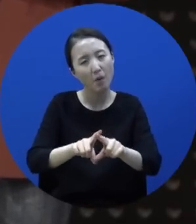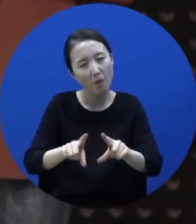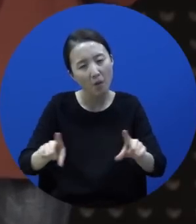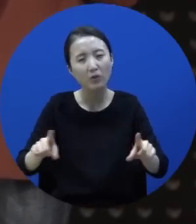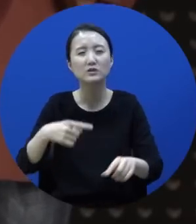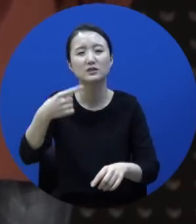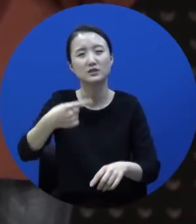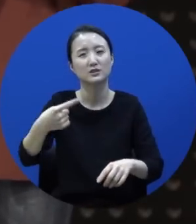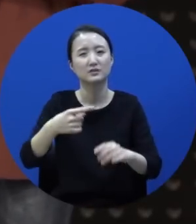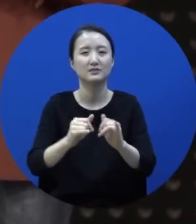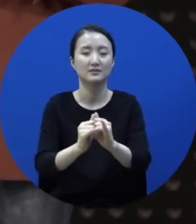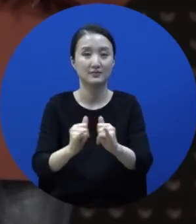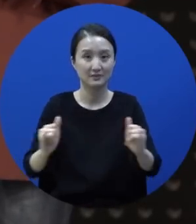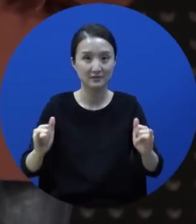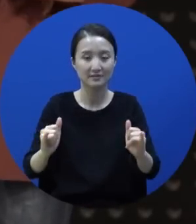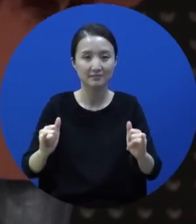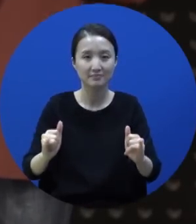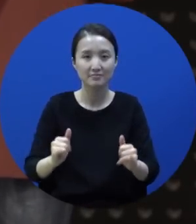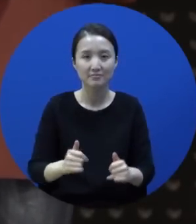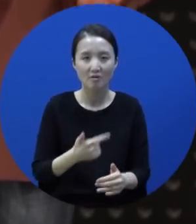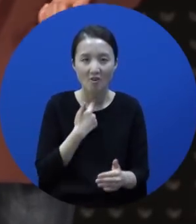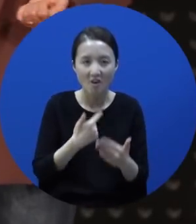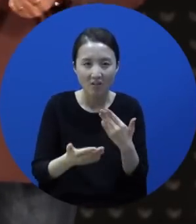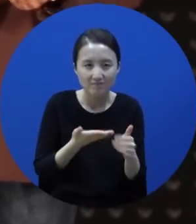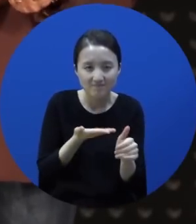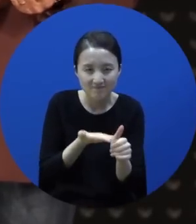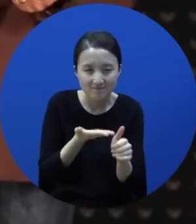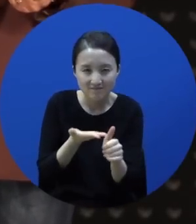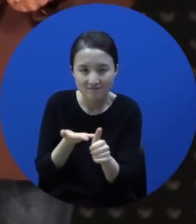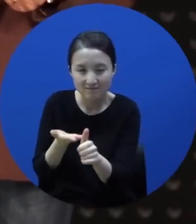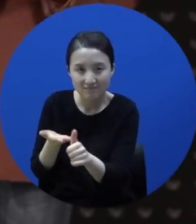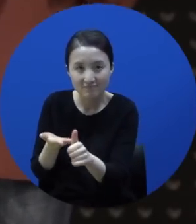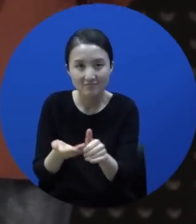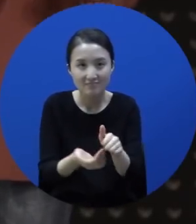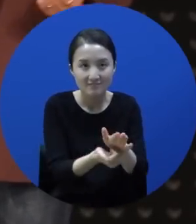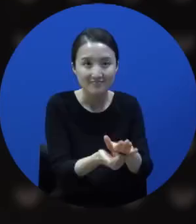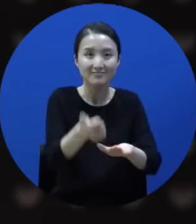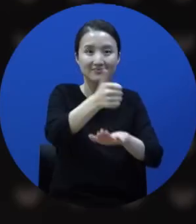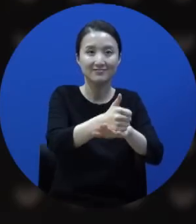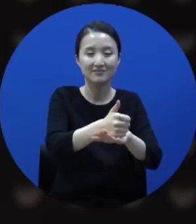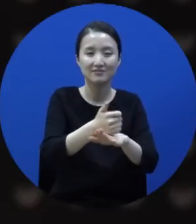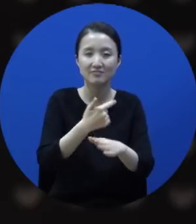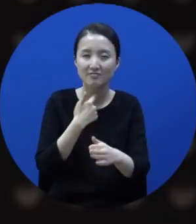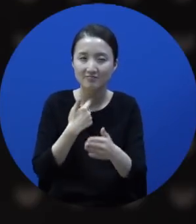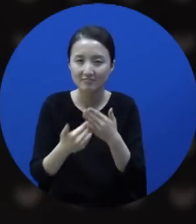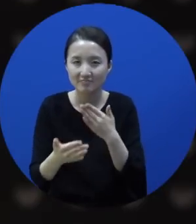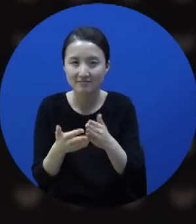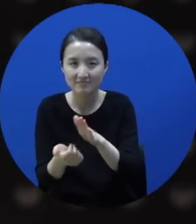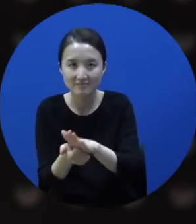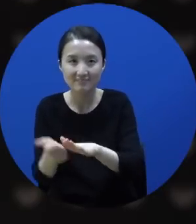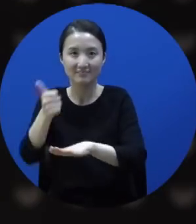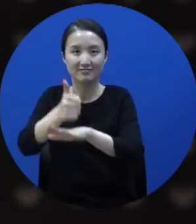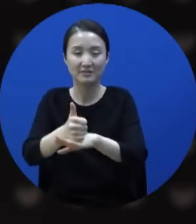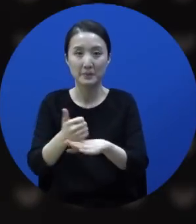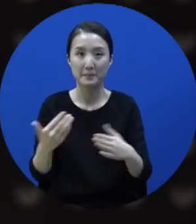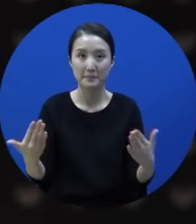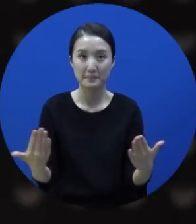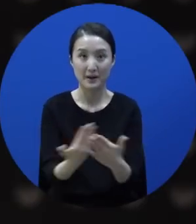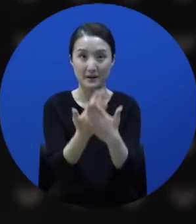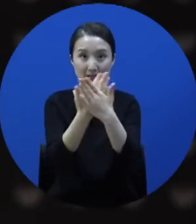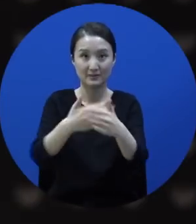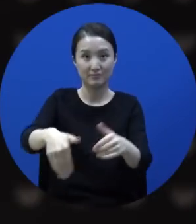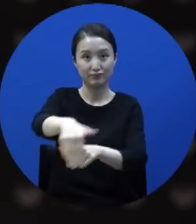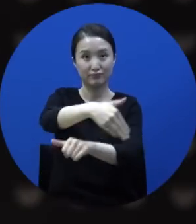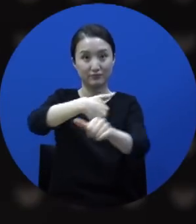될 수 있는 많은 것들을 이제 만들어가고 있어요. 그래서 셀프 스터디를 통해서 온라인으로 자기가 하는 것들을